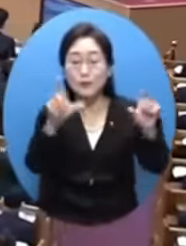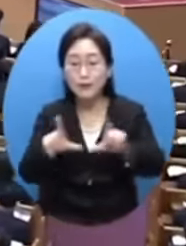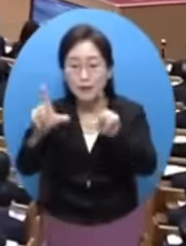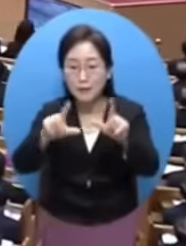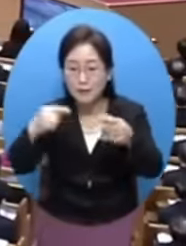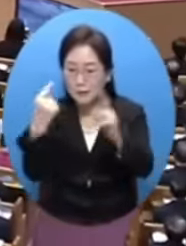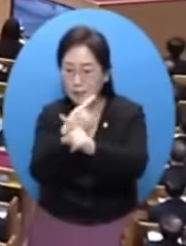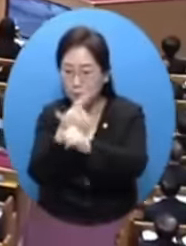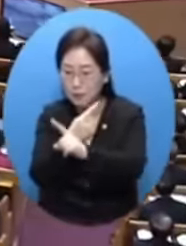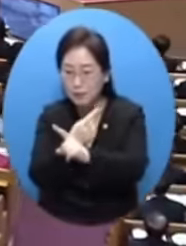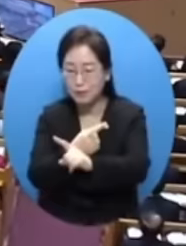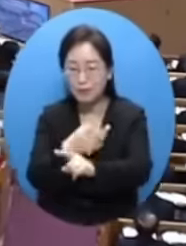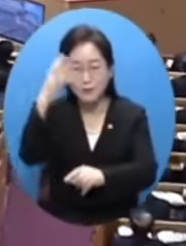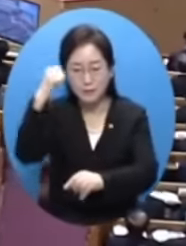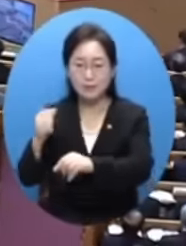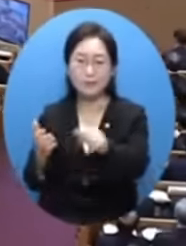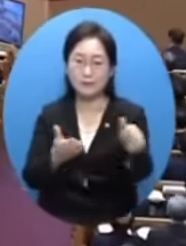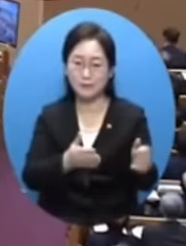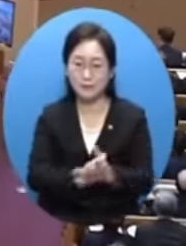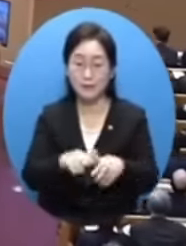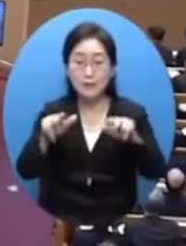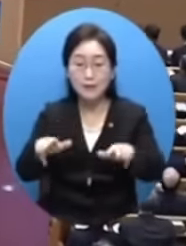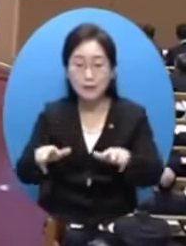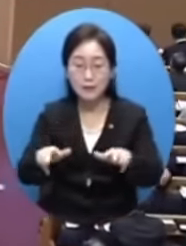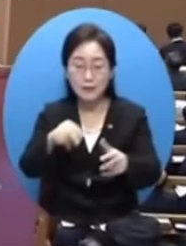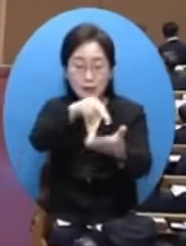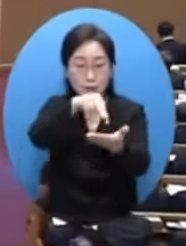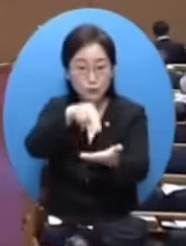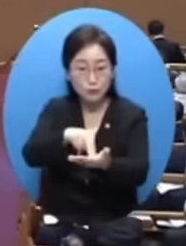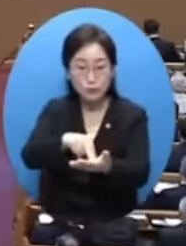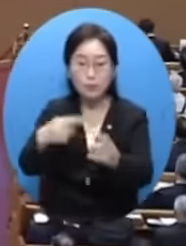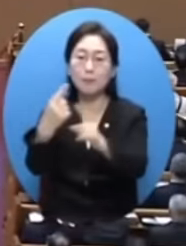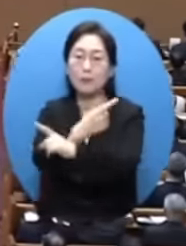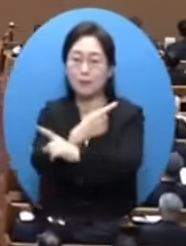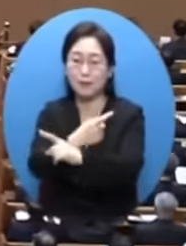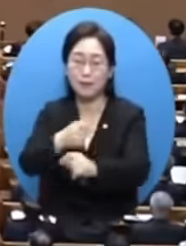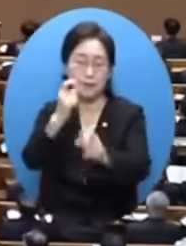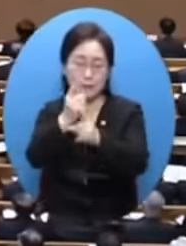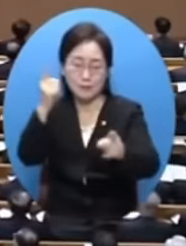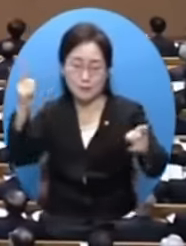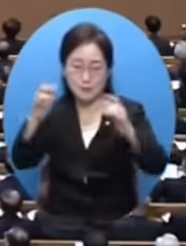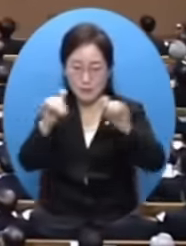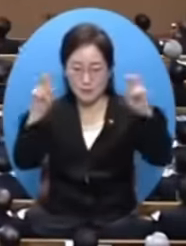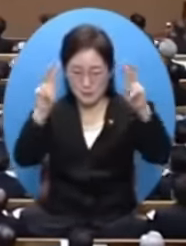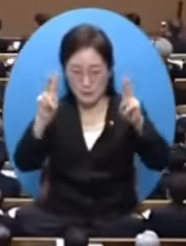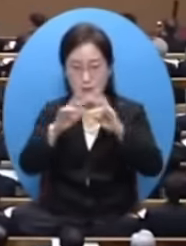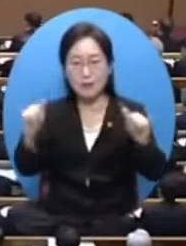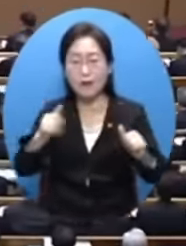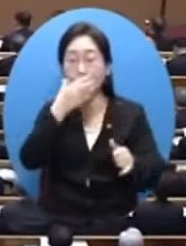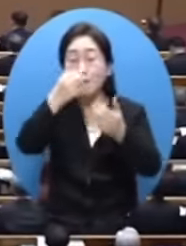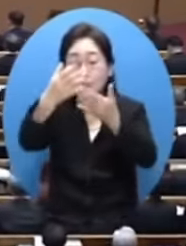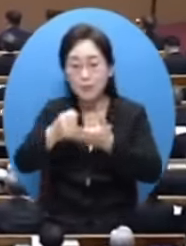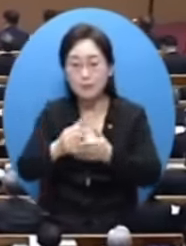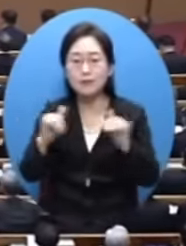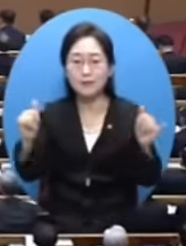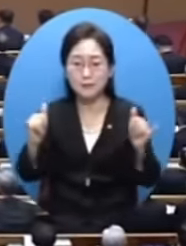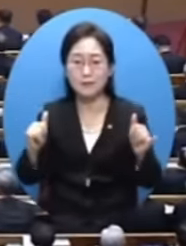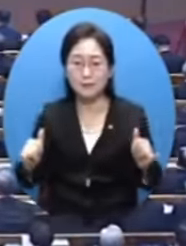것을 잊지 않게 되기를 바랍니다. 이제 우린 신분이 바뀌었습니다. 우린 승리자가 되었습니다. 우린 복받은 인생이